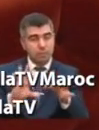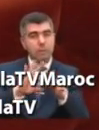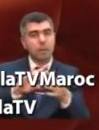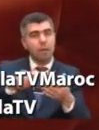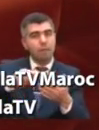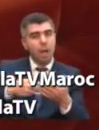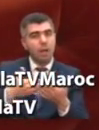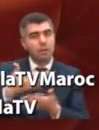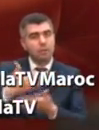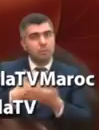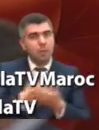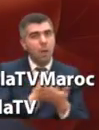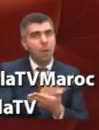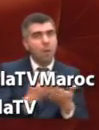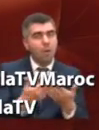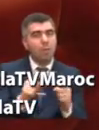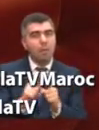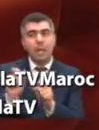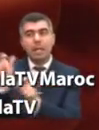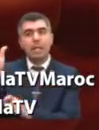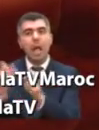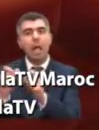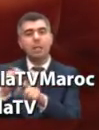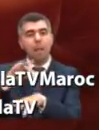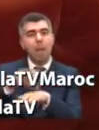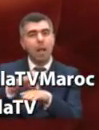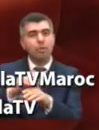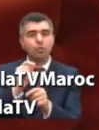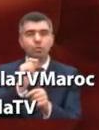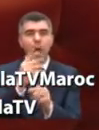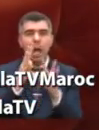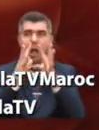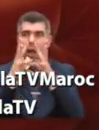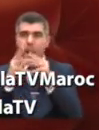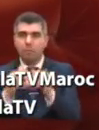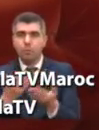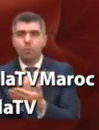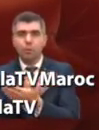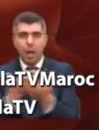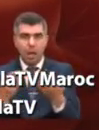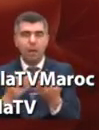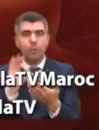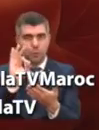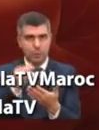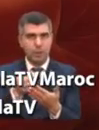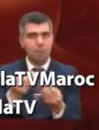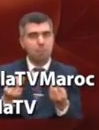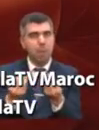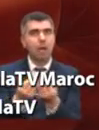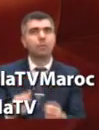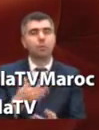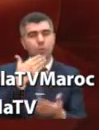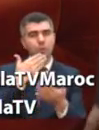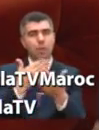يكونوا مرتبطين فعلا بالحاجيات اللي عندنا في المستوى الثاني ديال المستشفيات الاقليميه والمستشفيات الجهويه.